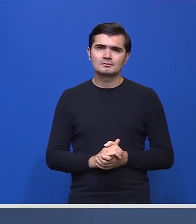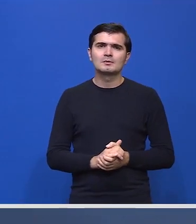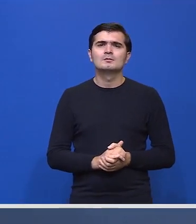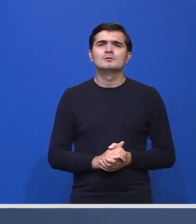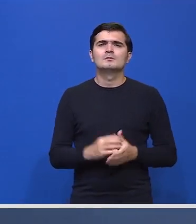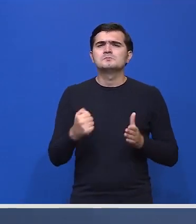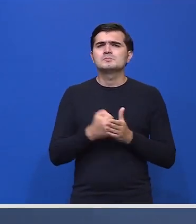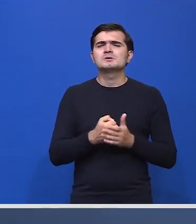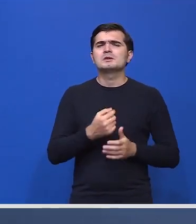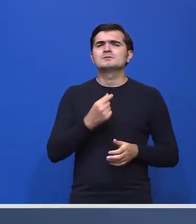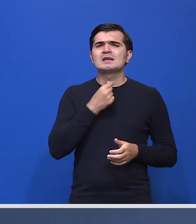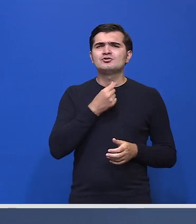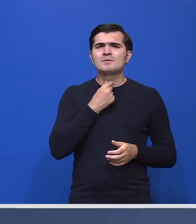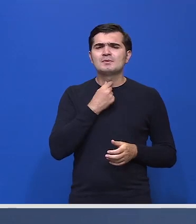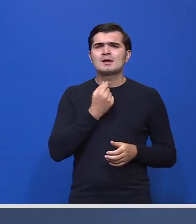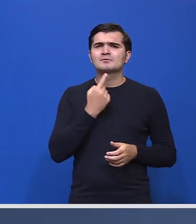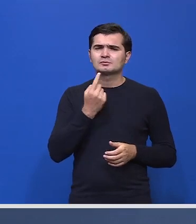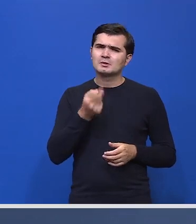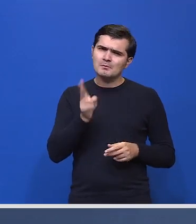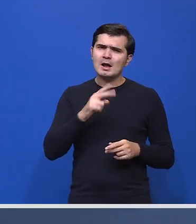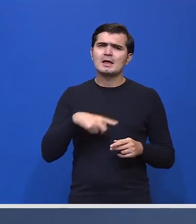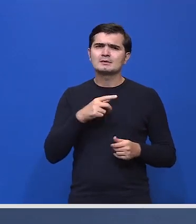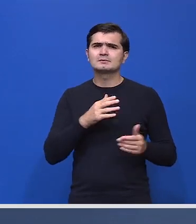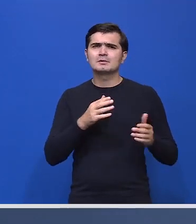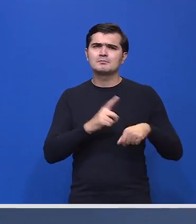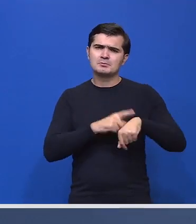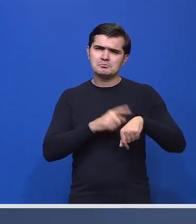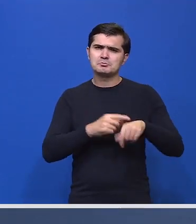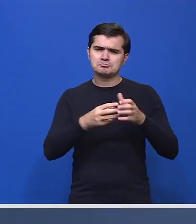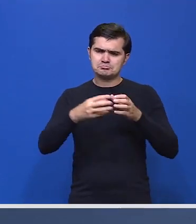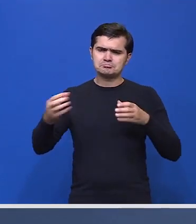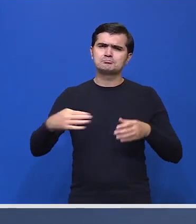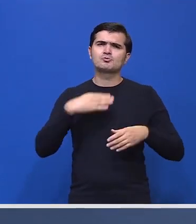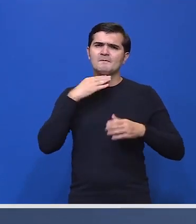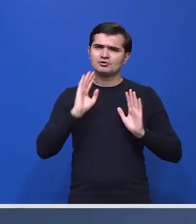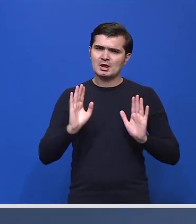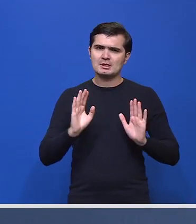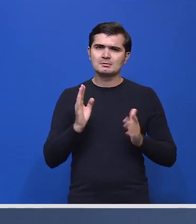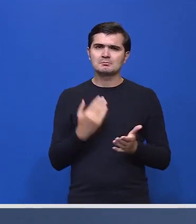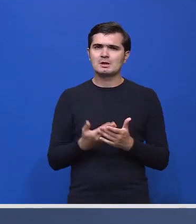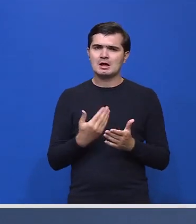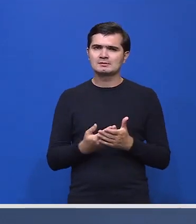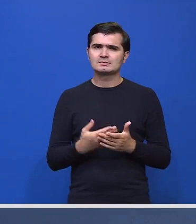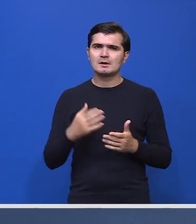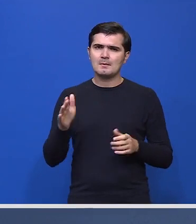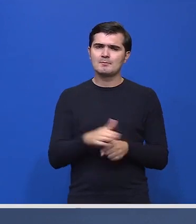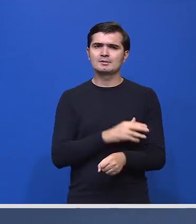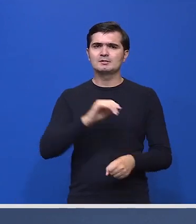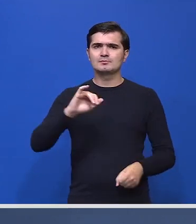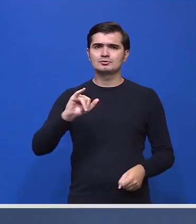Până în decembrie, totuși, mai există o perioadă de timp rezonabilă încât să avem